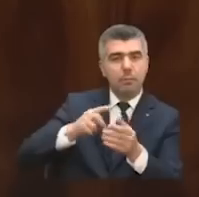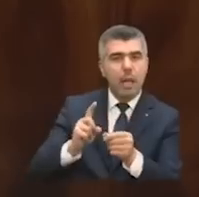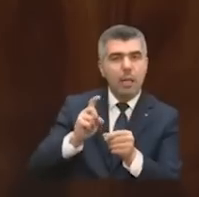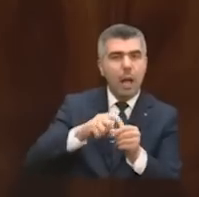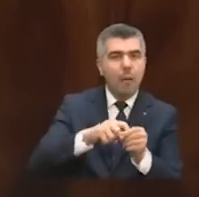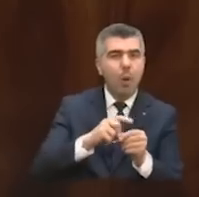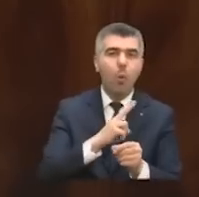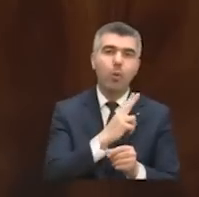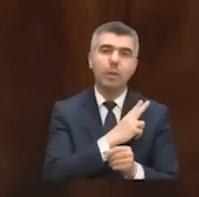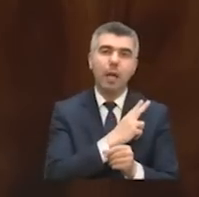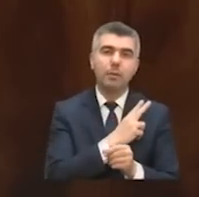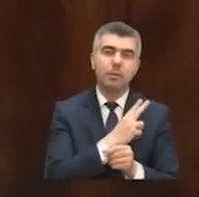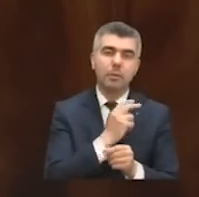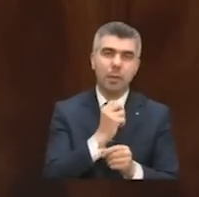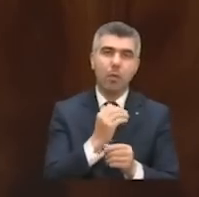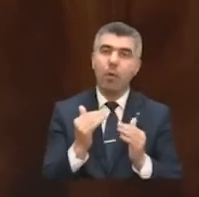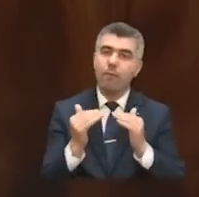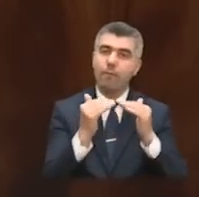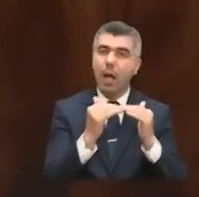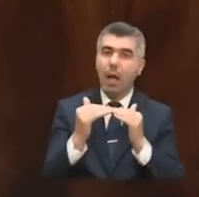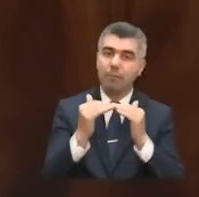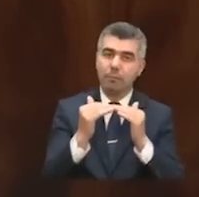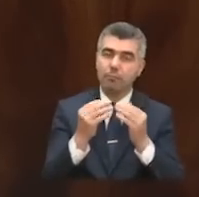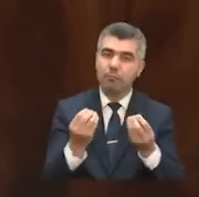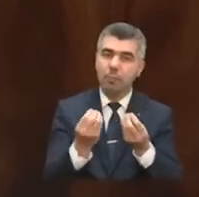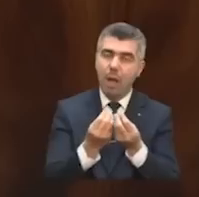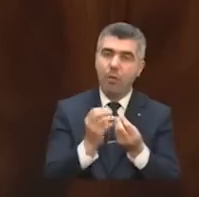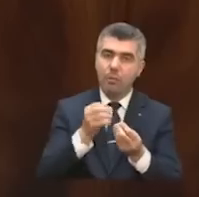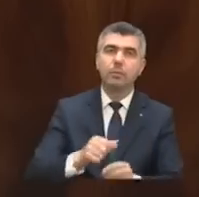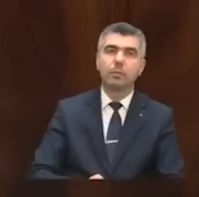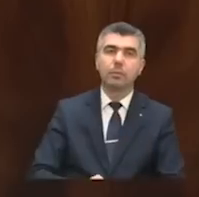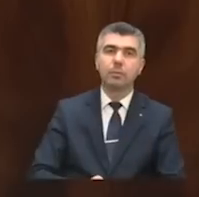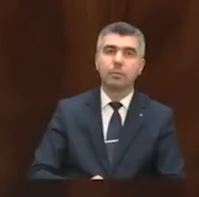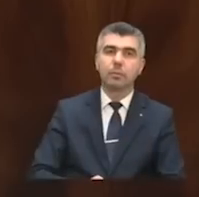الاساتذه واتفقنا معاهم، وداك الشيء اللي اتفقنا معاهم